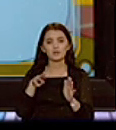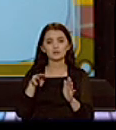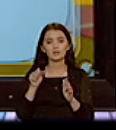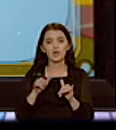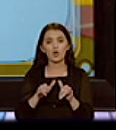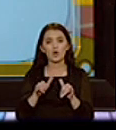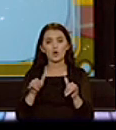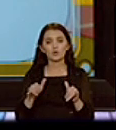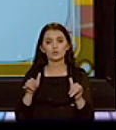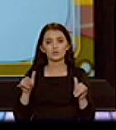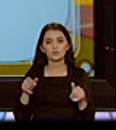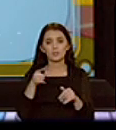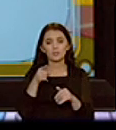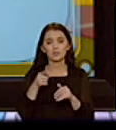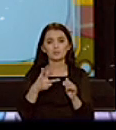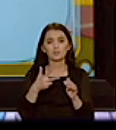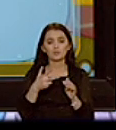orttirilsa,